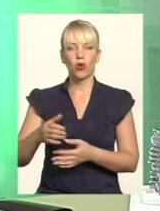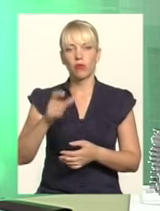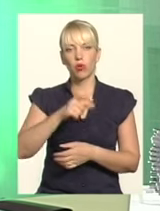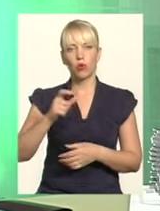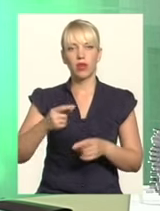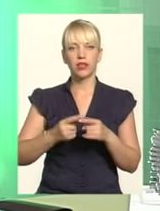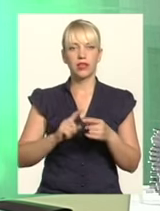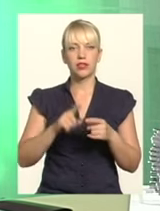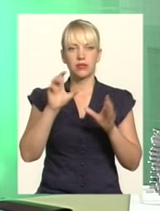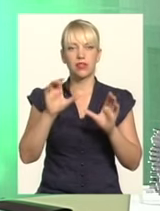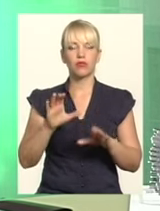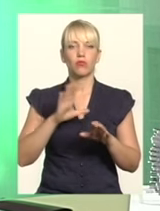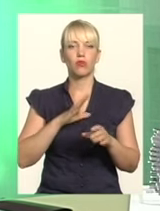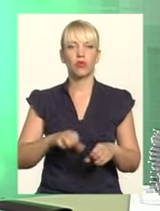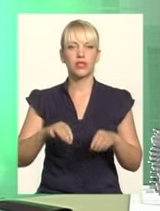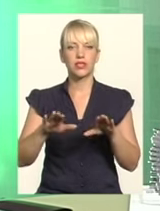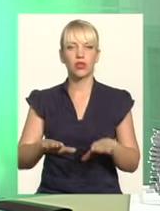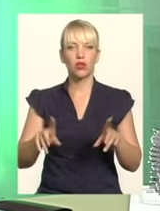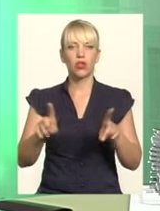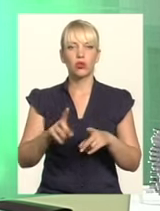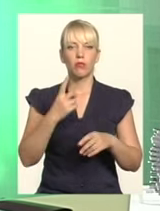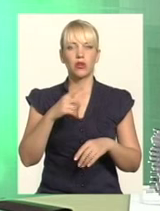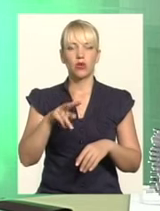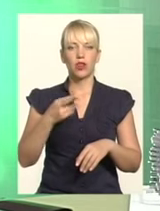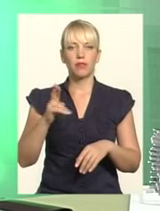законом встановлено було з 1 липня